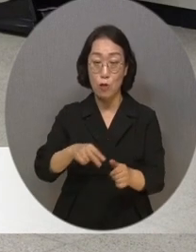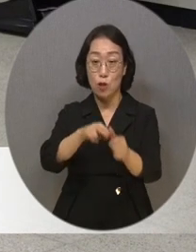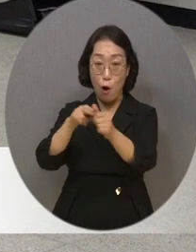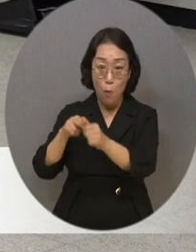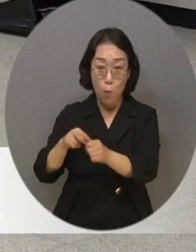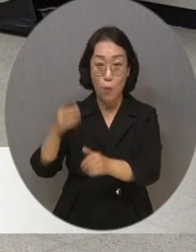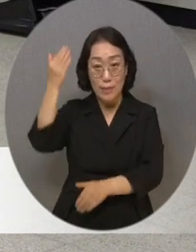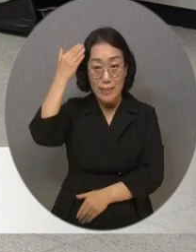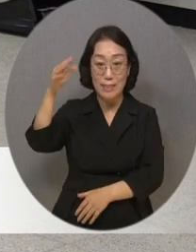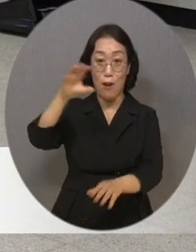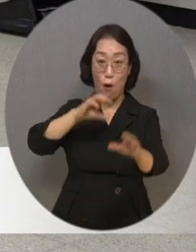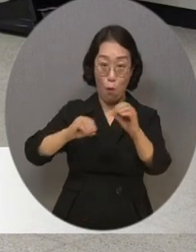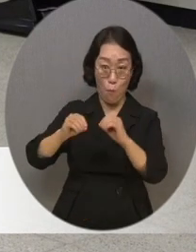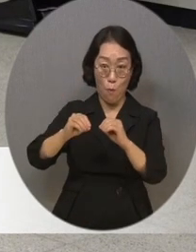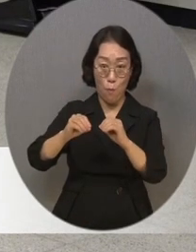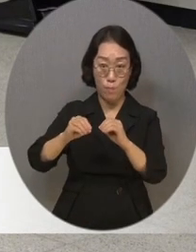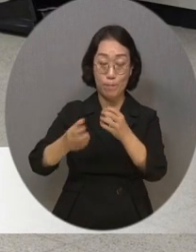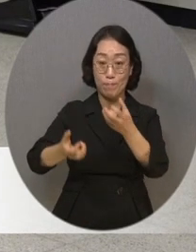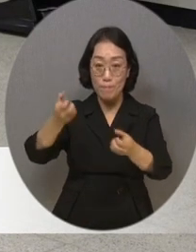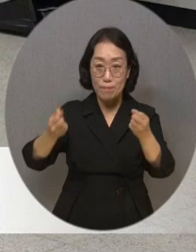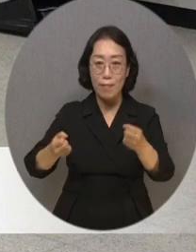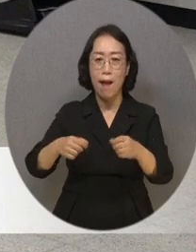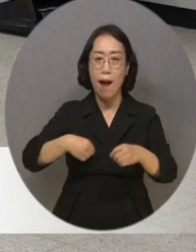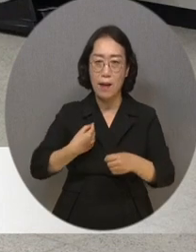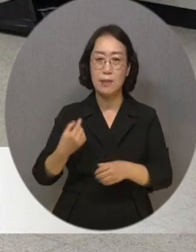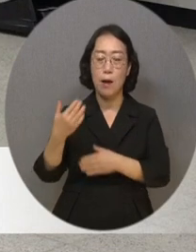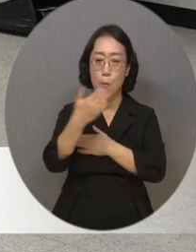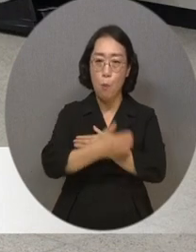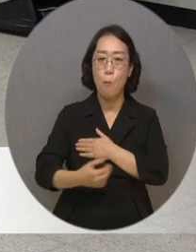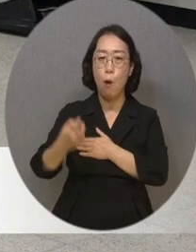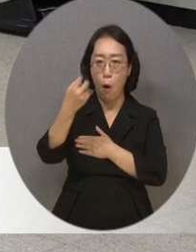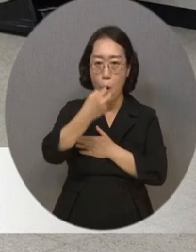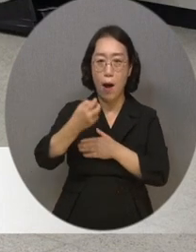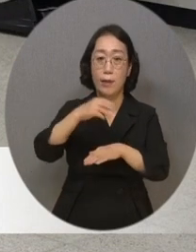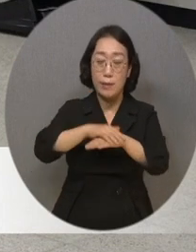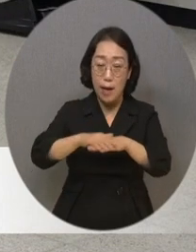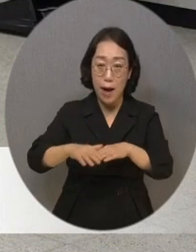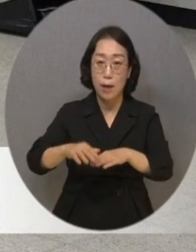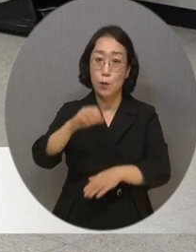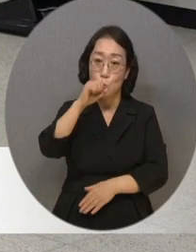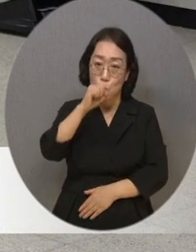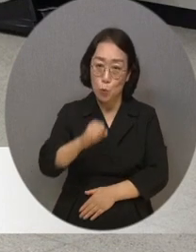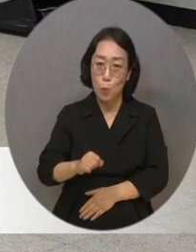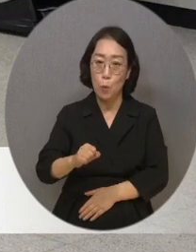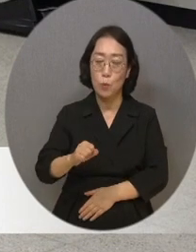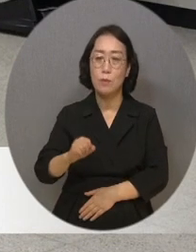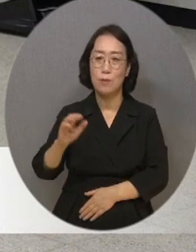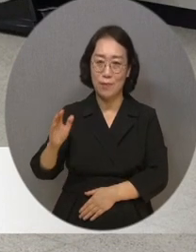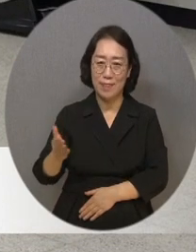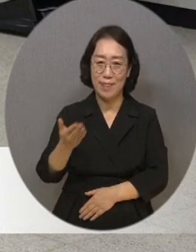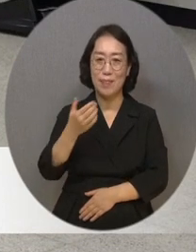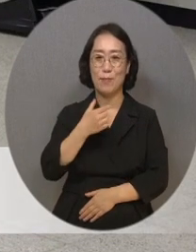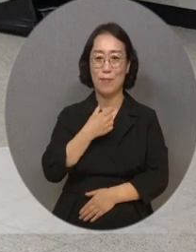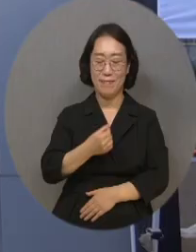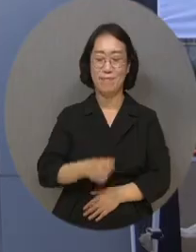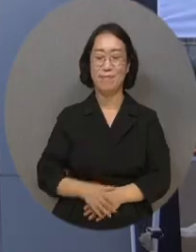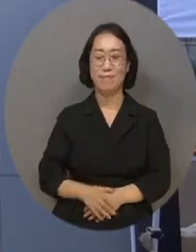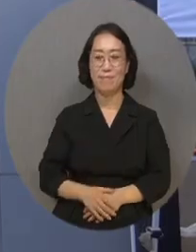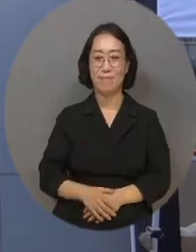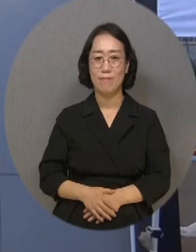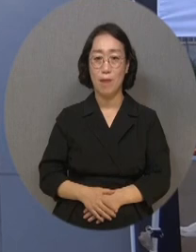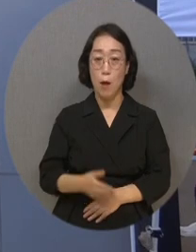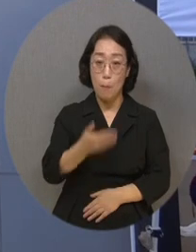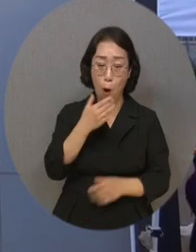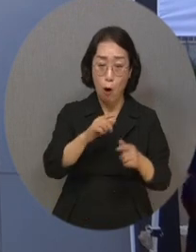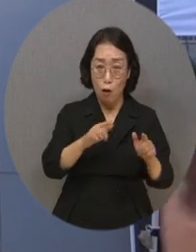정보를 알아가셔서 스스로의 본인의 건강을 챙길 수 있는 그런 좋은 기회가 되었으면 좋겠습니다.